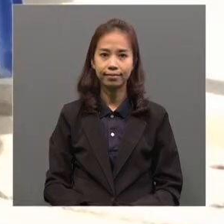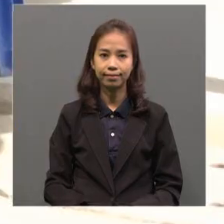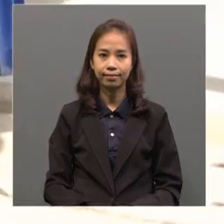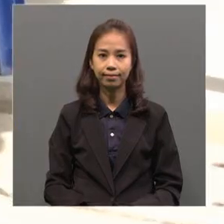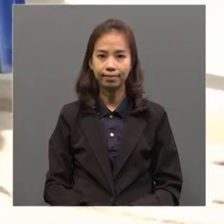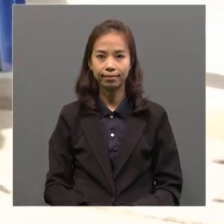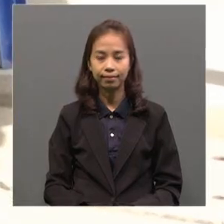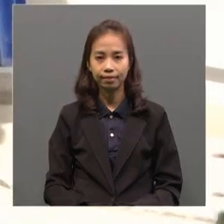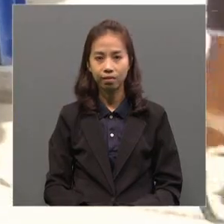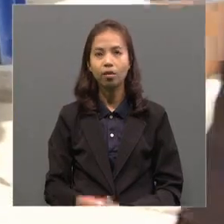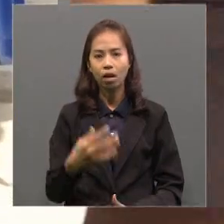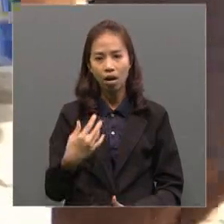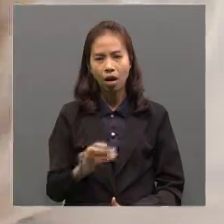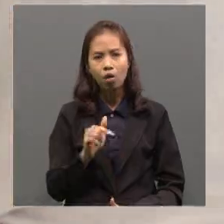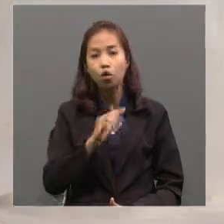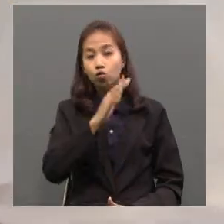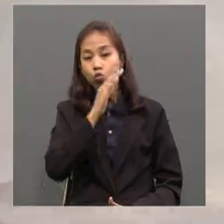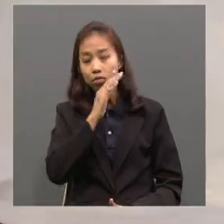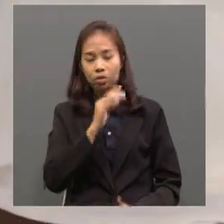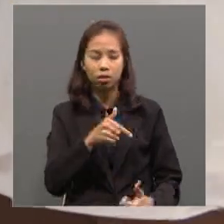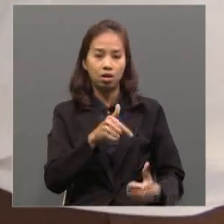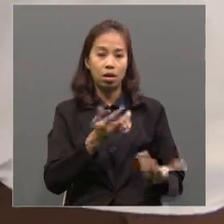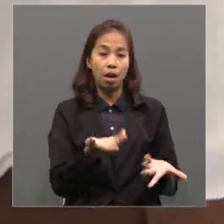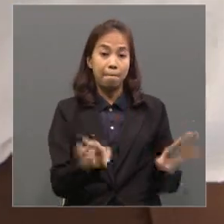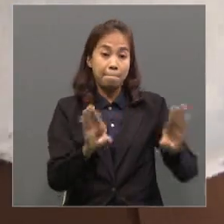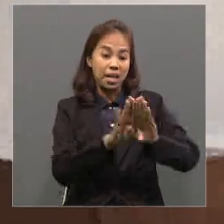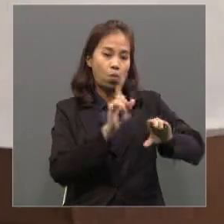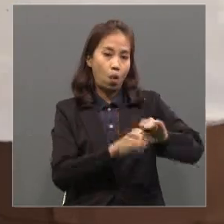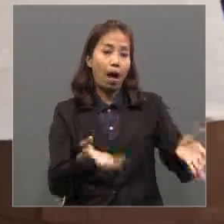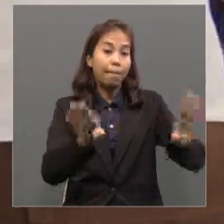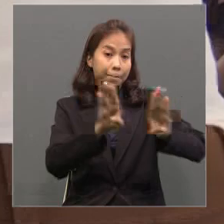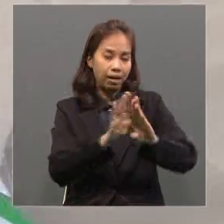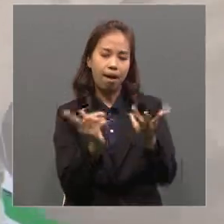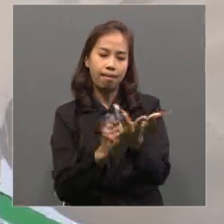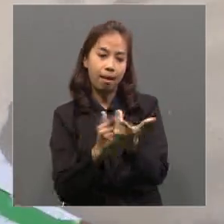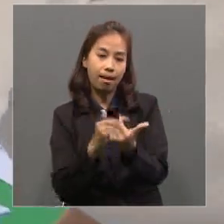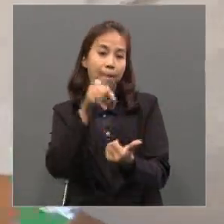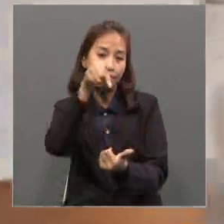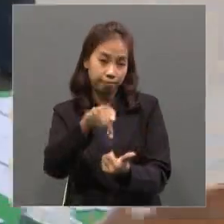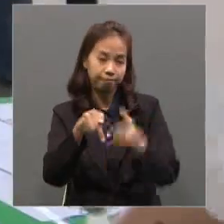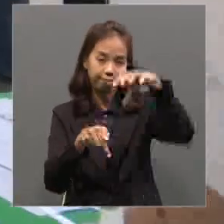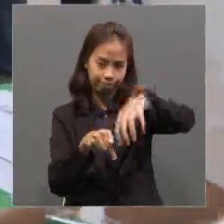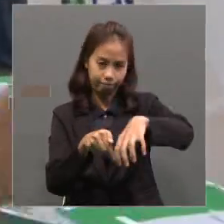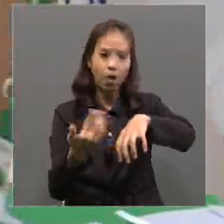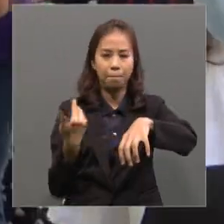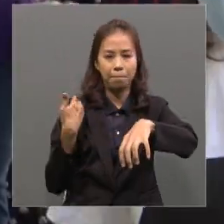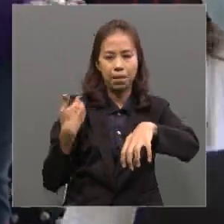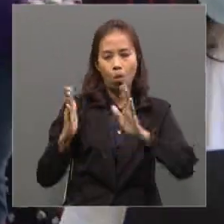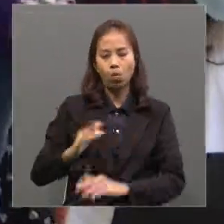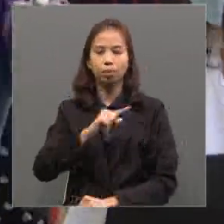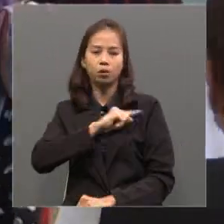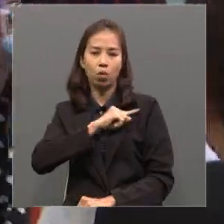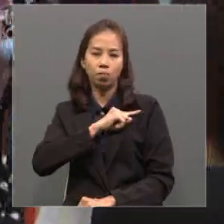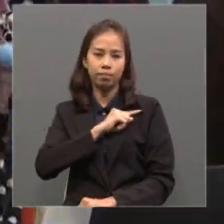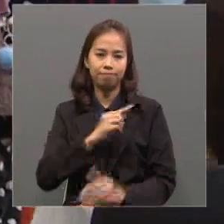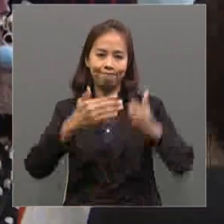ส่วนการนับคะแนนหลังปิดหีบค่ะ5 โมงเย็นเนี่ยจะนับที่หน่วยนะคะโดยจะมีเจ้าหน้าที่ประจำหน่วยไปเบิกหีบบัตร